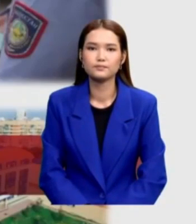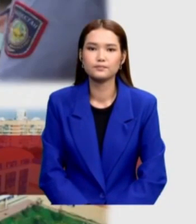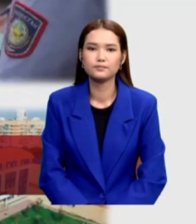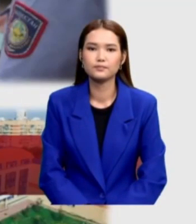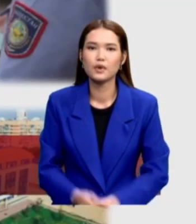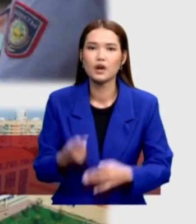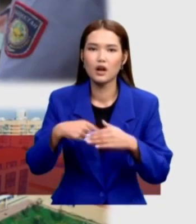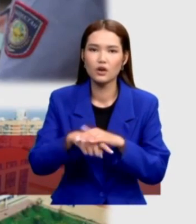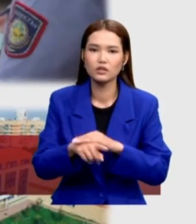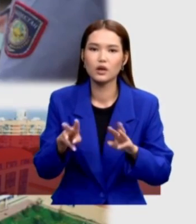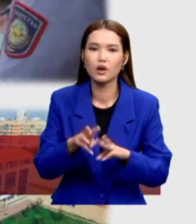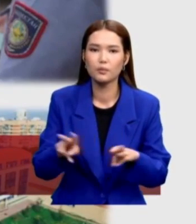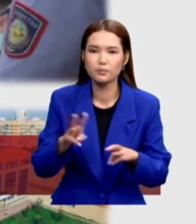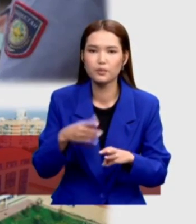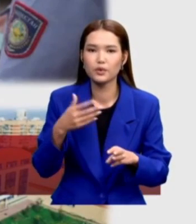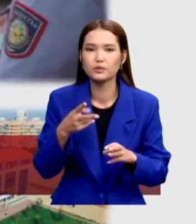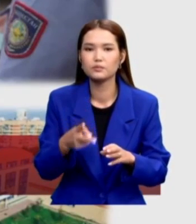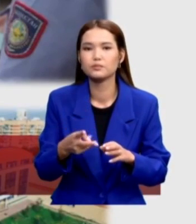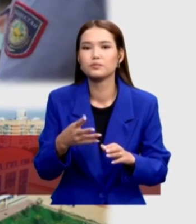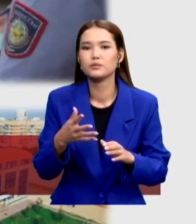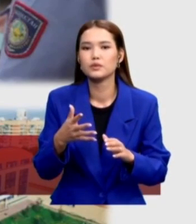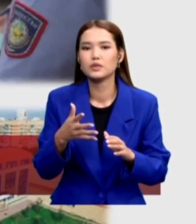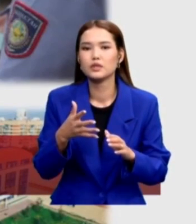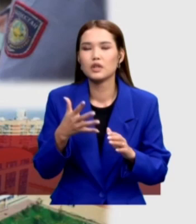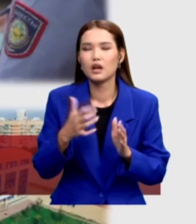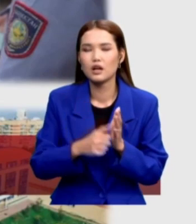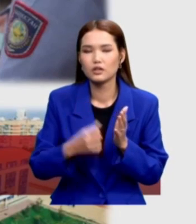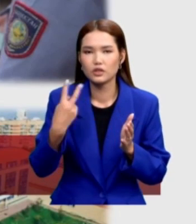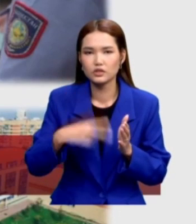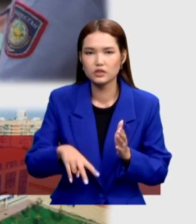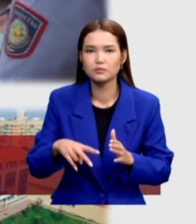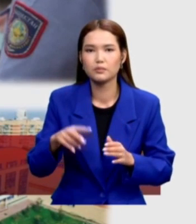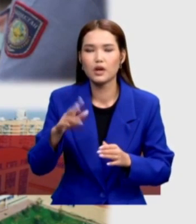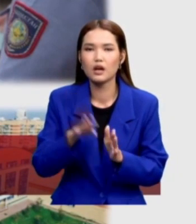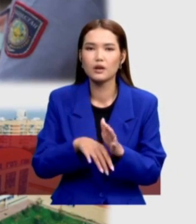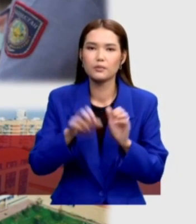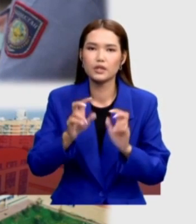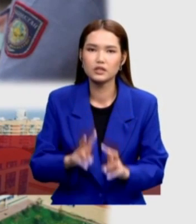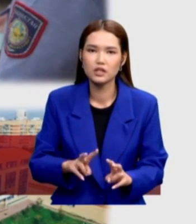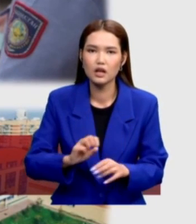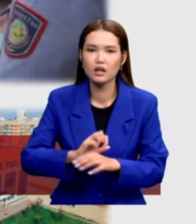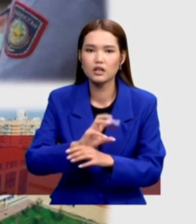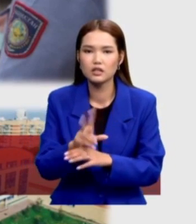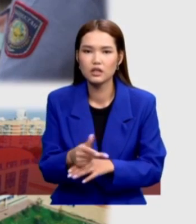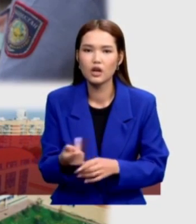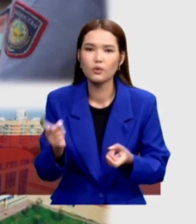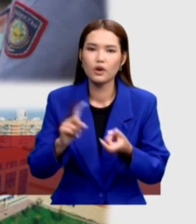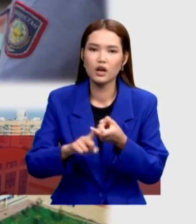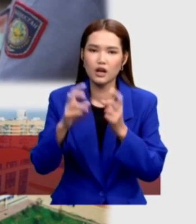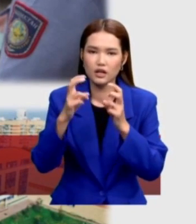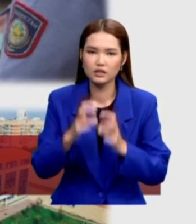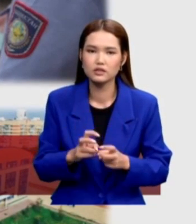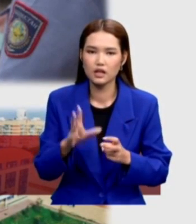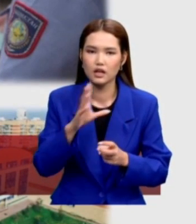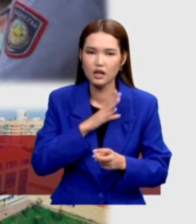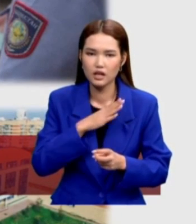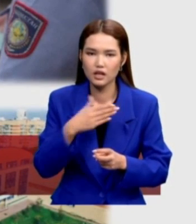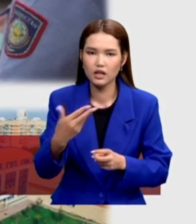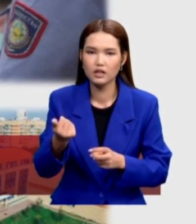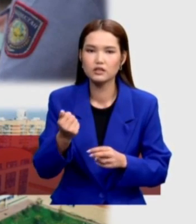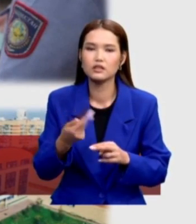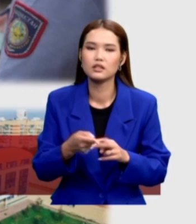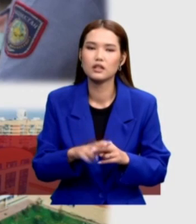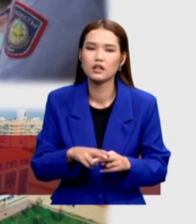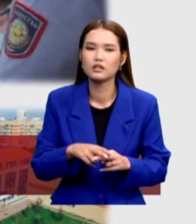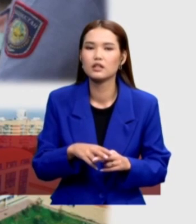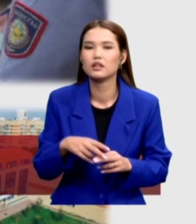Ішкі істер органдары 5620 мекеменің қауіпсіздік жүйелерімен жабдықталуын тексерді.